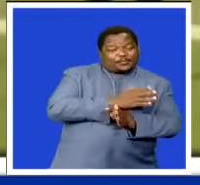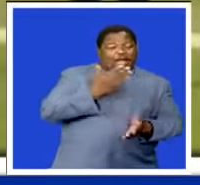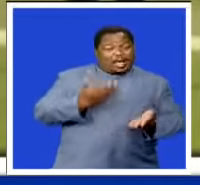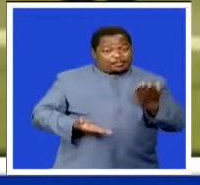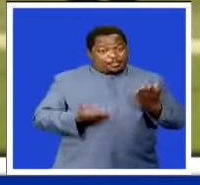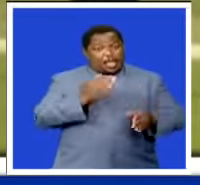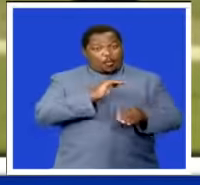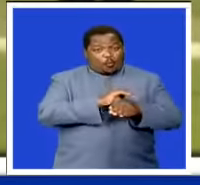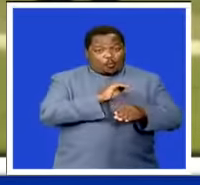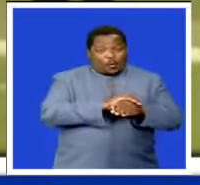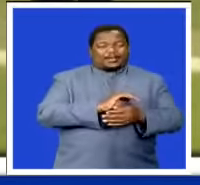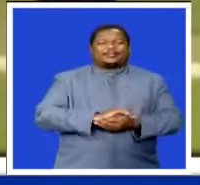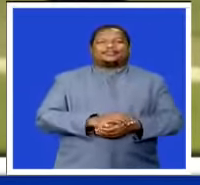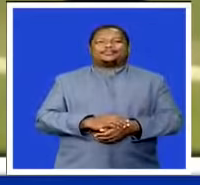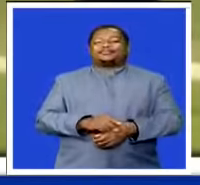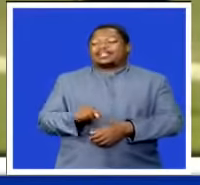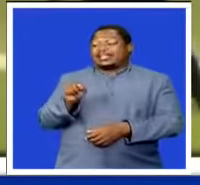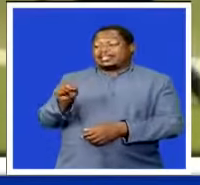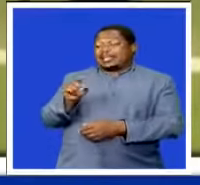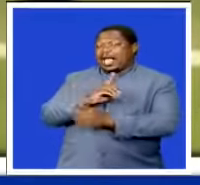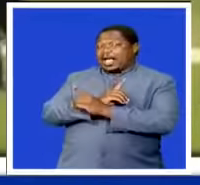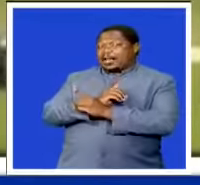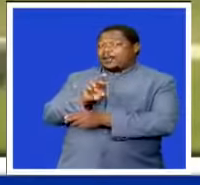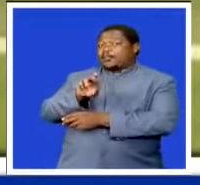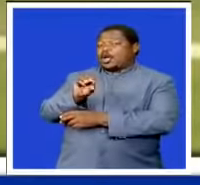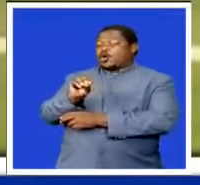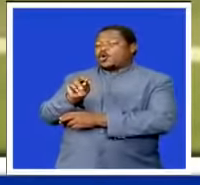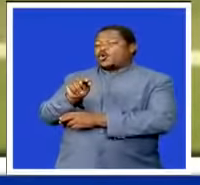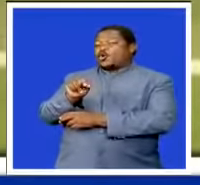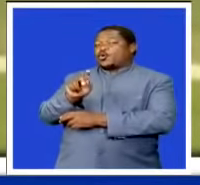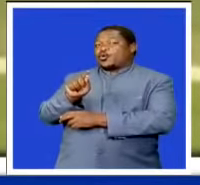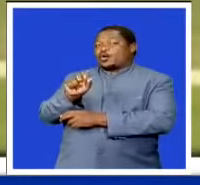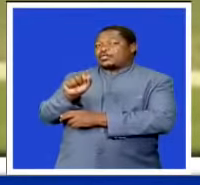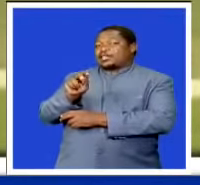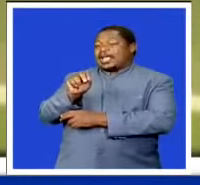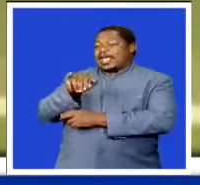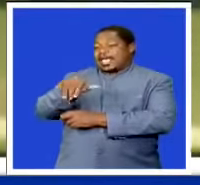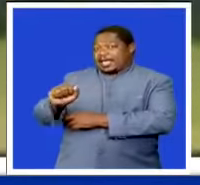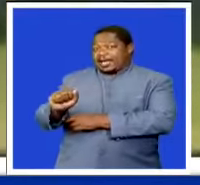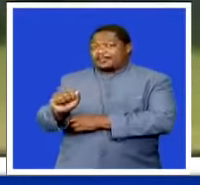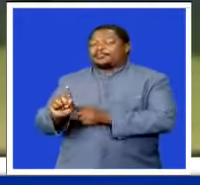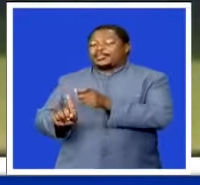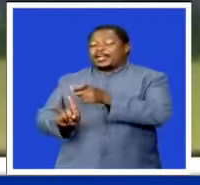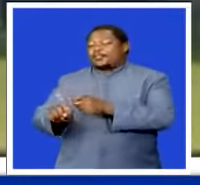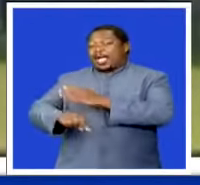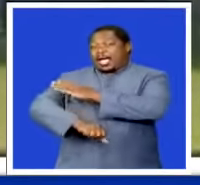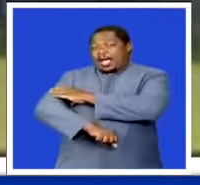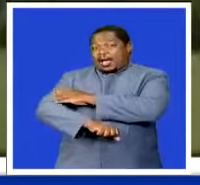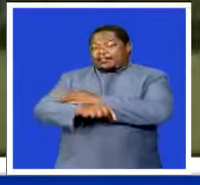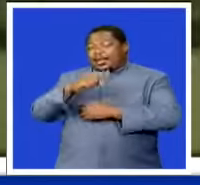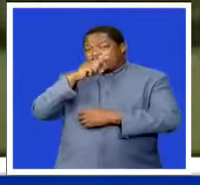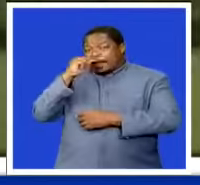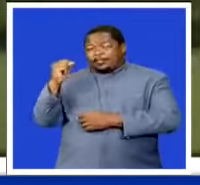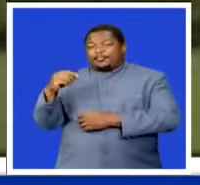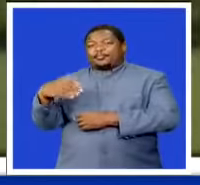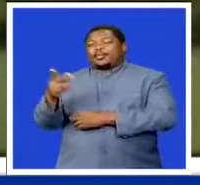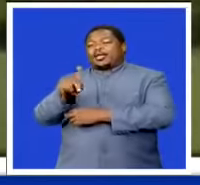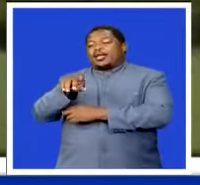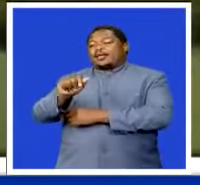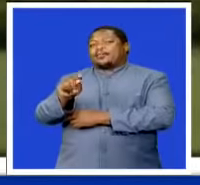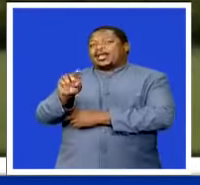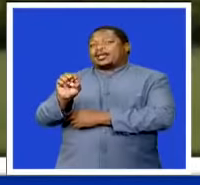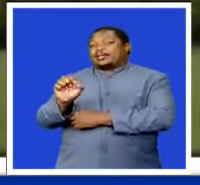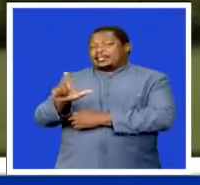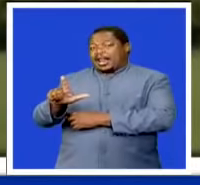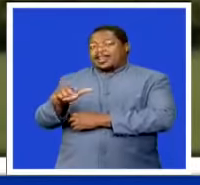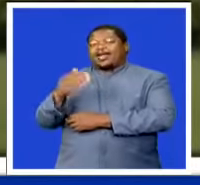kapteni welicembu leRontanya Nawaz Patel uthi kudlala nabo champion kubafakela imandla ukuthi batimisele. Patel